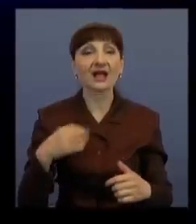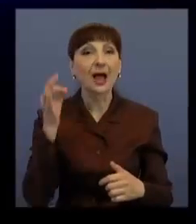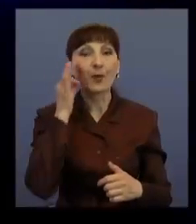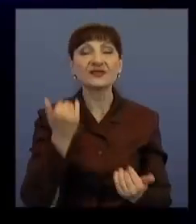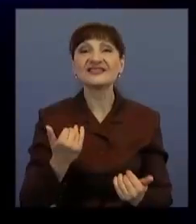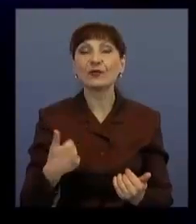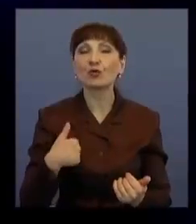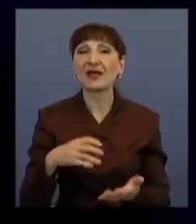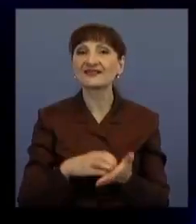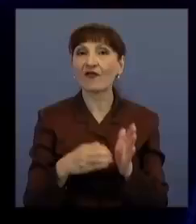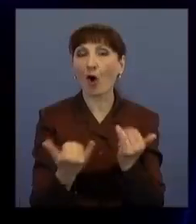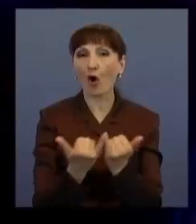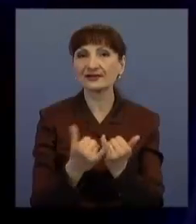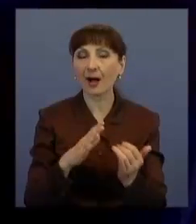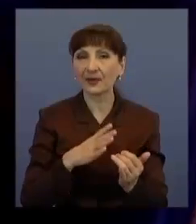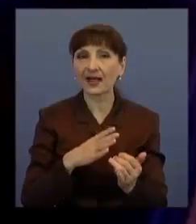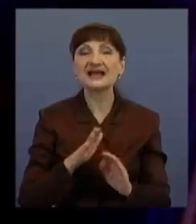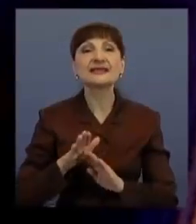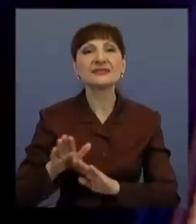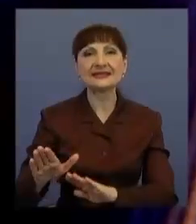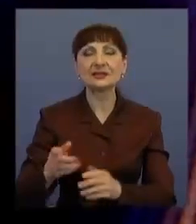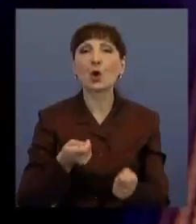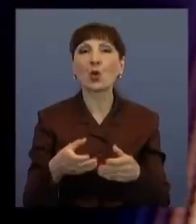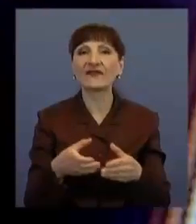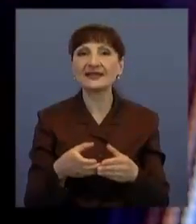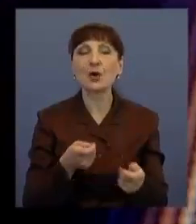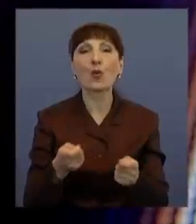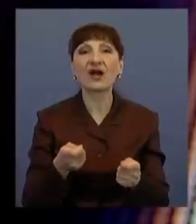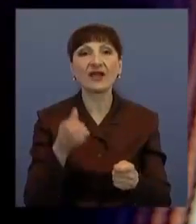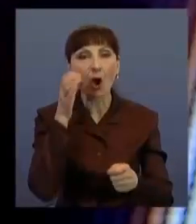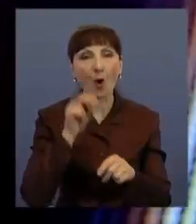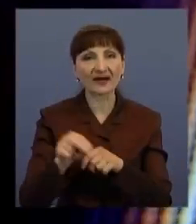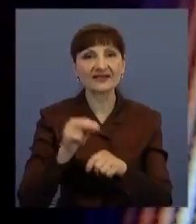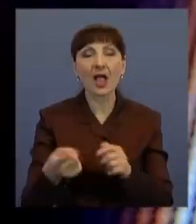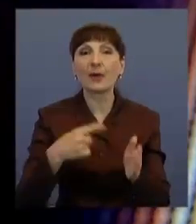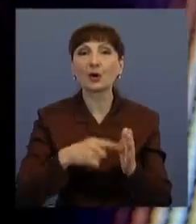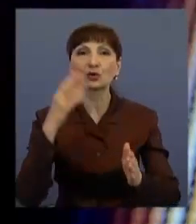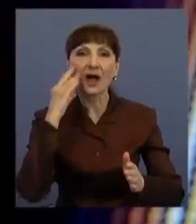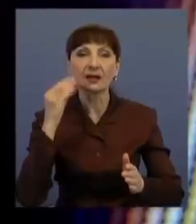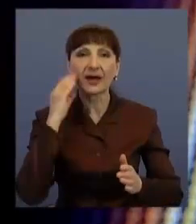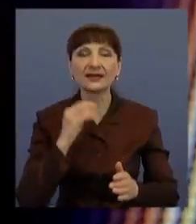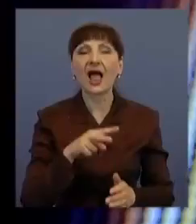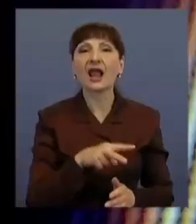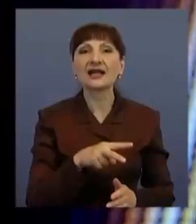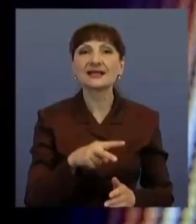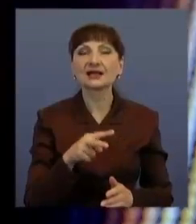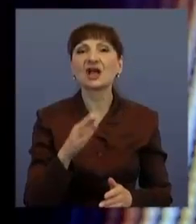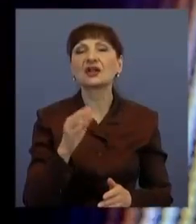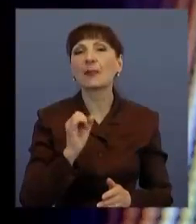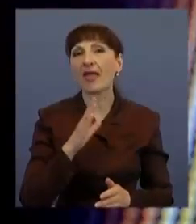напомню, сегодня у нас в гостях была заместитель руководителя управления образования по городу Алматы Лязат